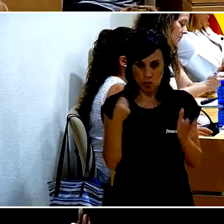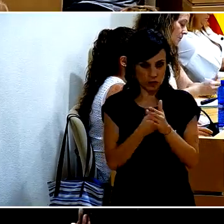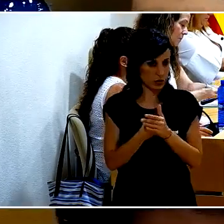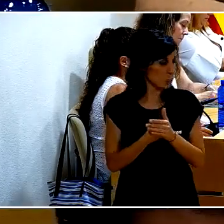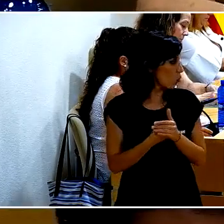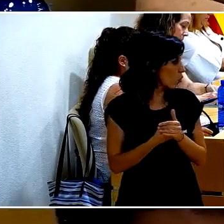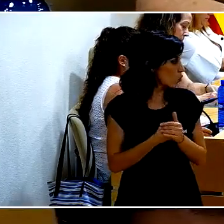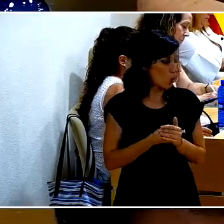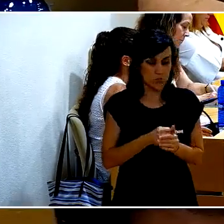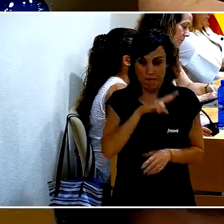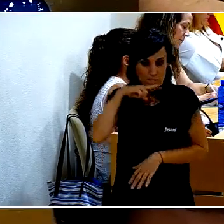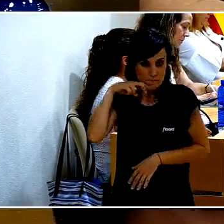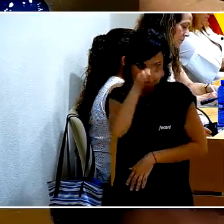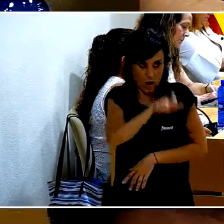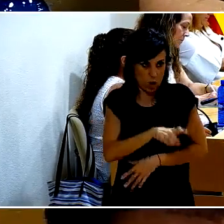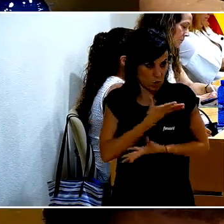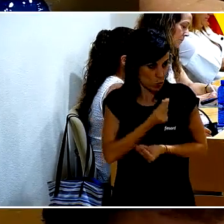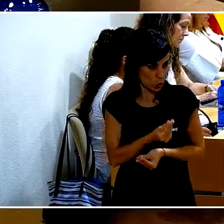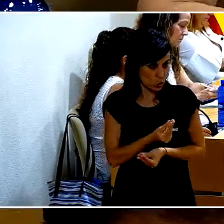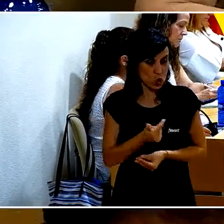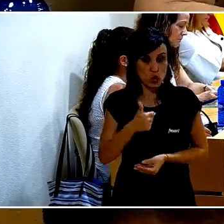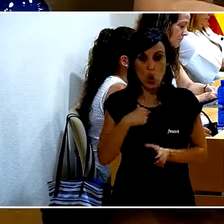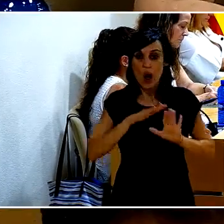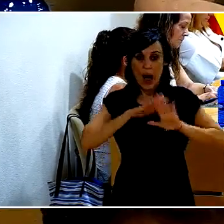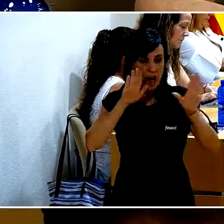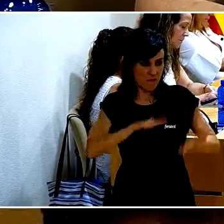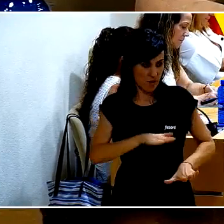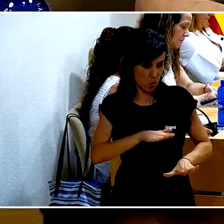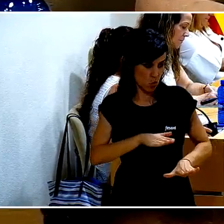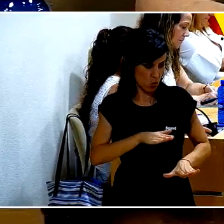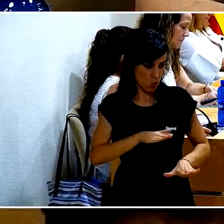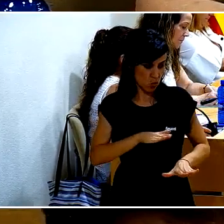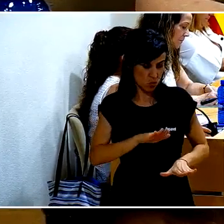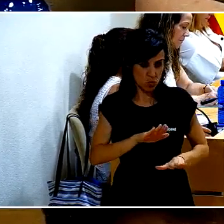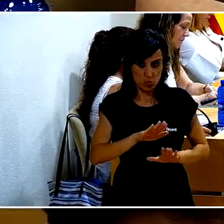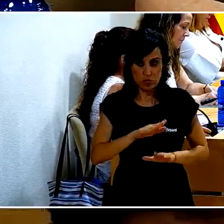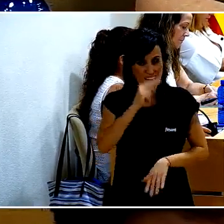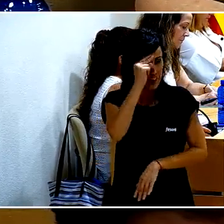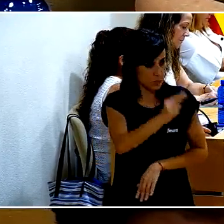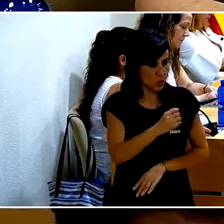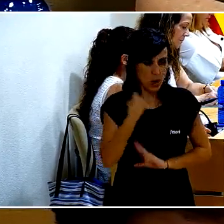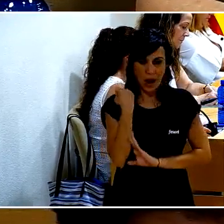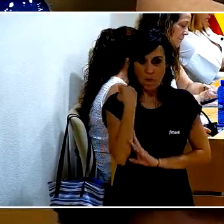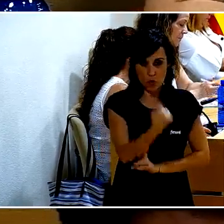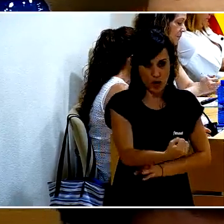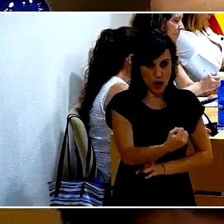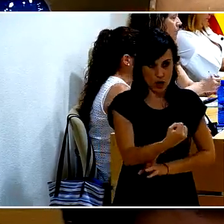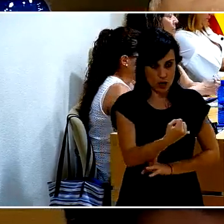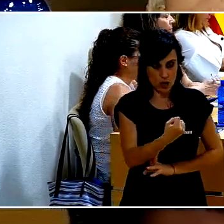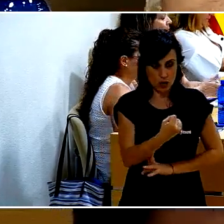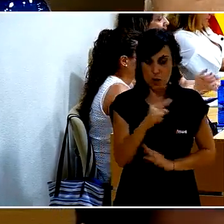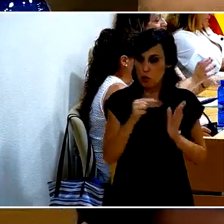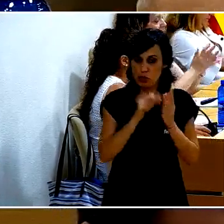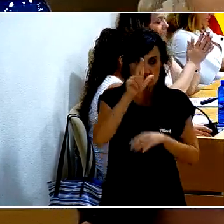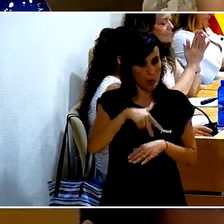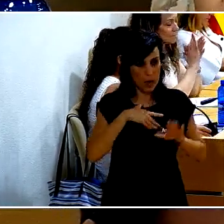De fet, aprecio un muntó. Estic a favor de que se vos respete. Vaig a apoyar este punt també,